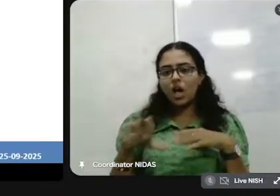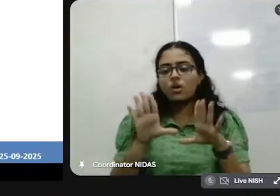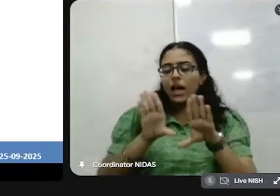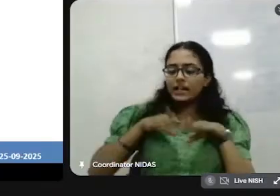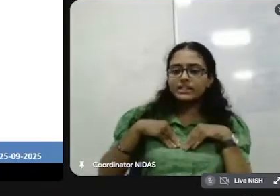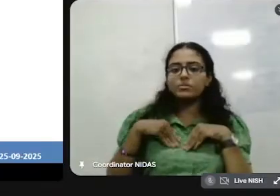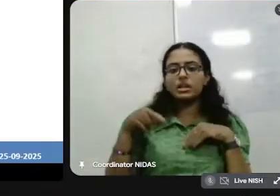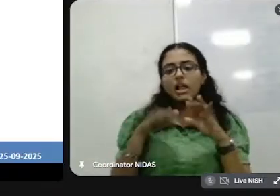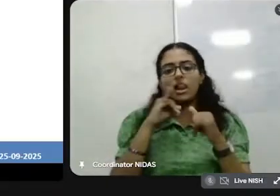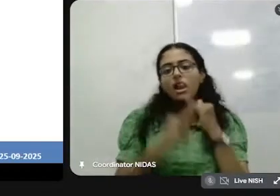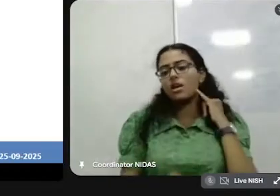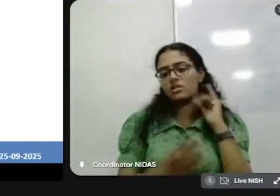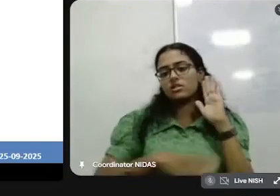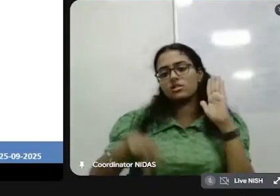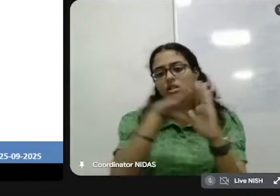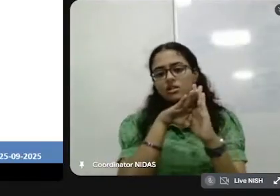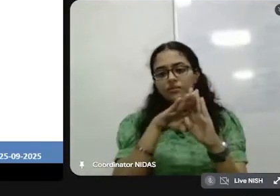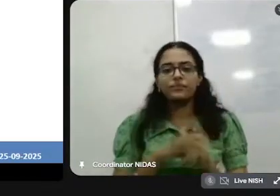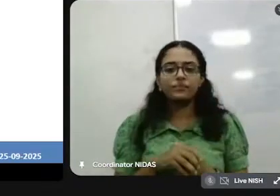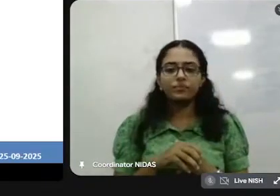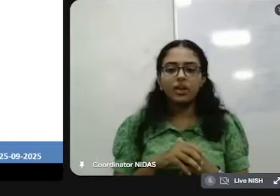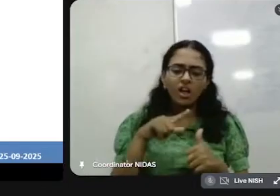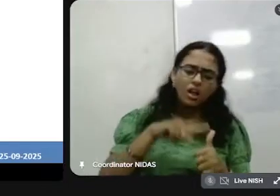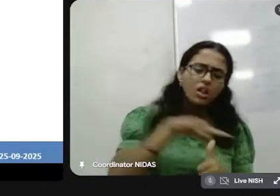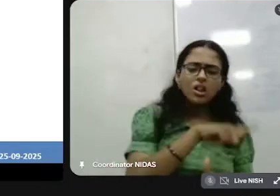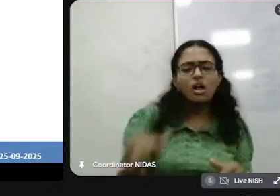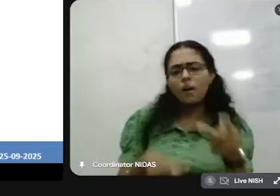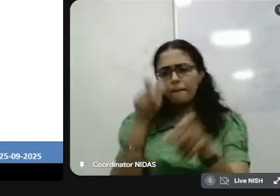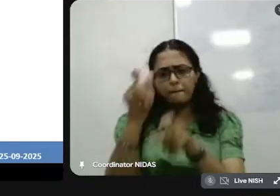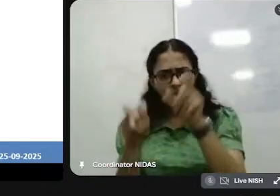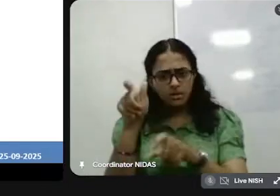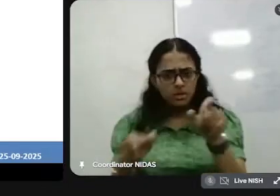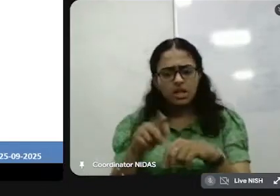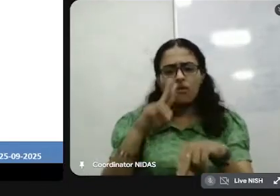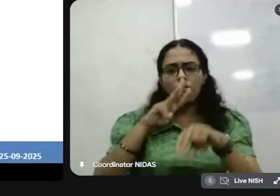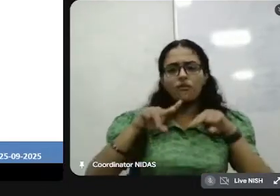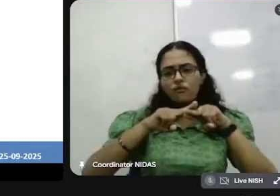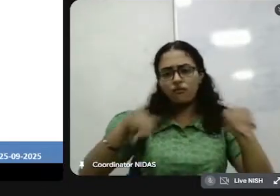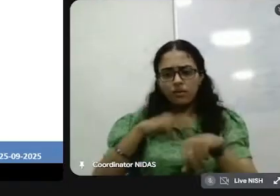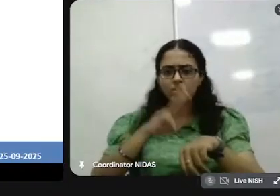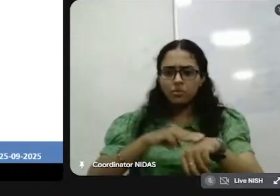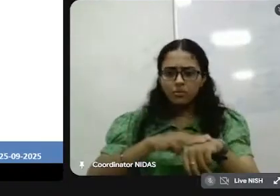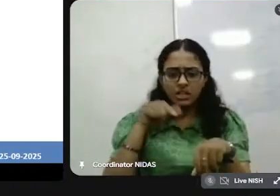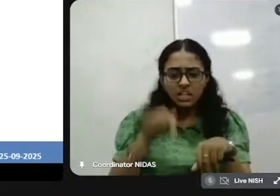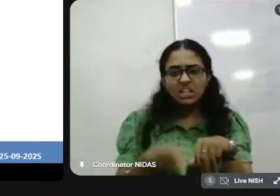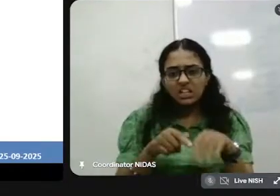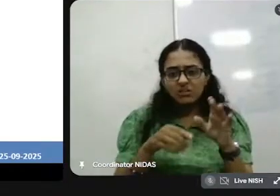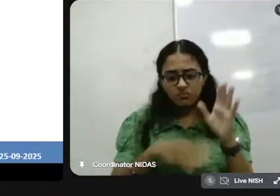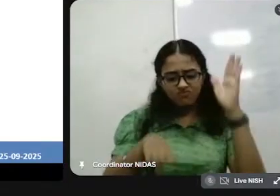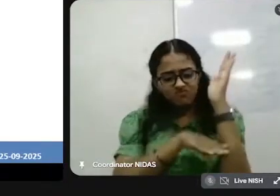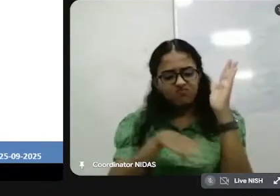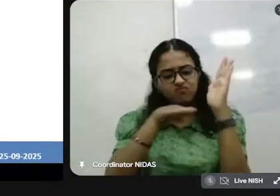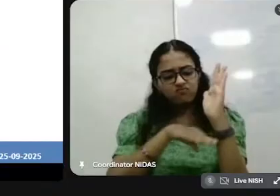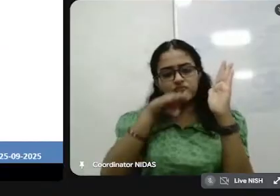അവസ്ഥയാണ് ഏറ്റവും അവസാനം വരുന്നത്. അപ്പം എല്ലാ ആൾക്കാരും അല്ലെ എല്ലാ ഫാമിലി മെമ്പേഴ്സും സ്ട്രോക്ക് വന്നതിന് ശേഷം ഈ ഒരു അവസ്ഥയെ കൂടെ